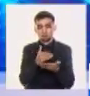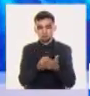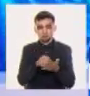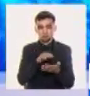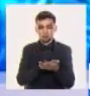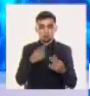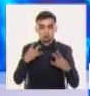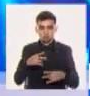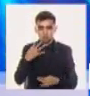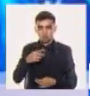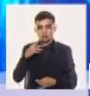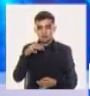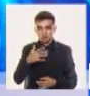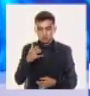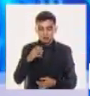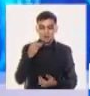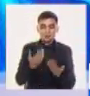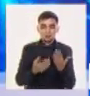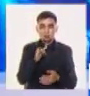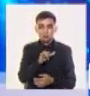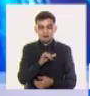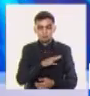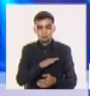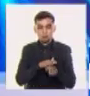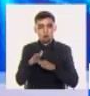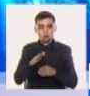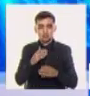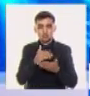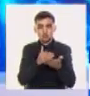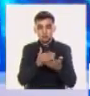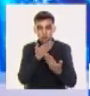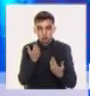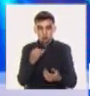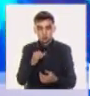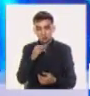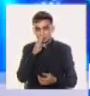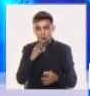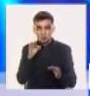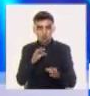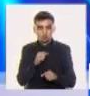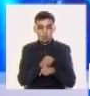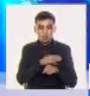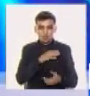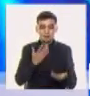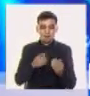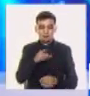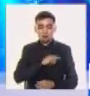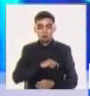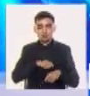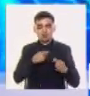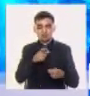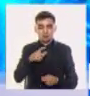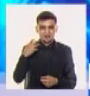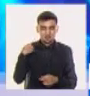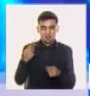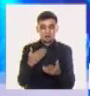42 500. Если у вас неполный режим рабочего времени установлен с оплатой, или же вы как работодатель объявили простой